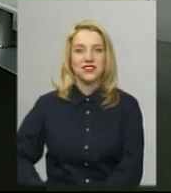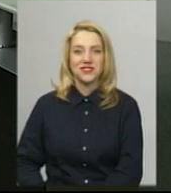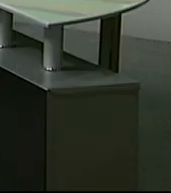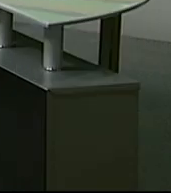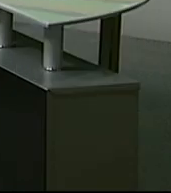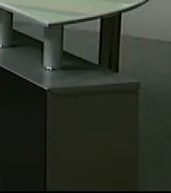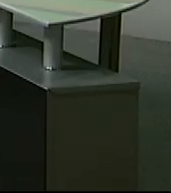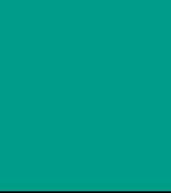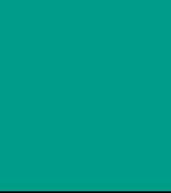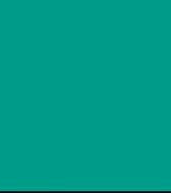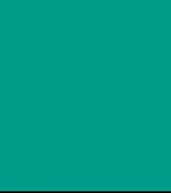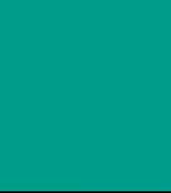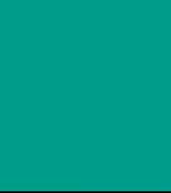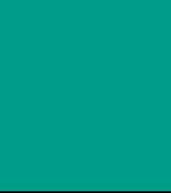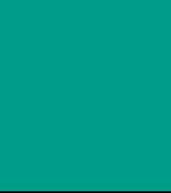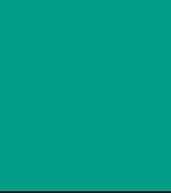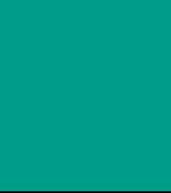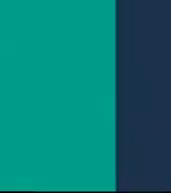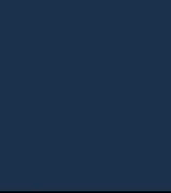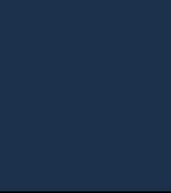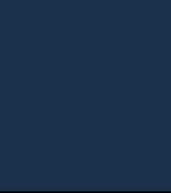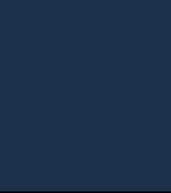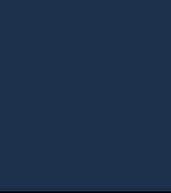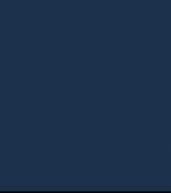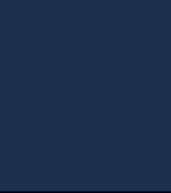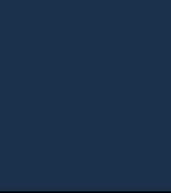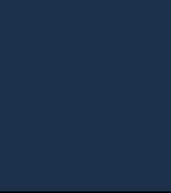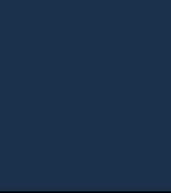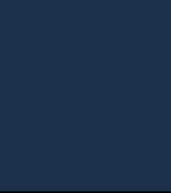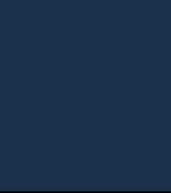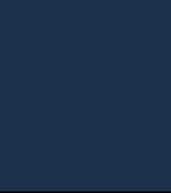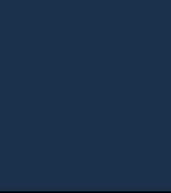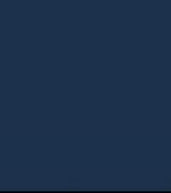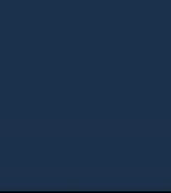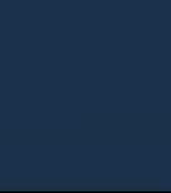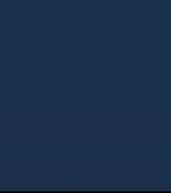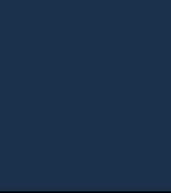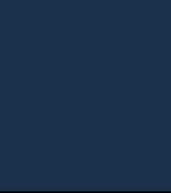Олександр Горішевський.